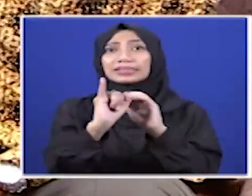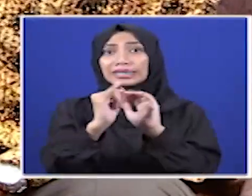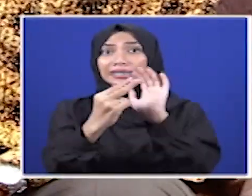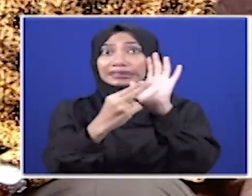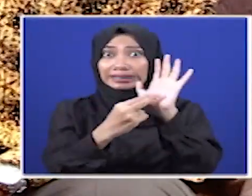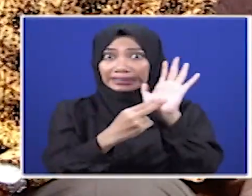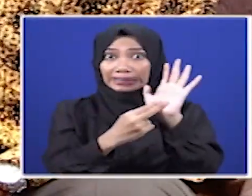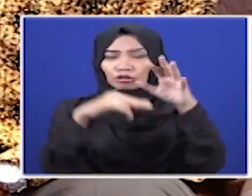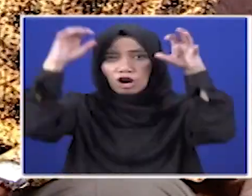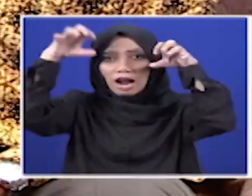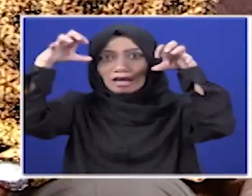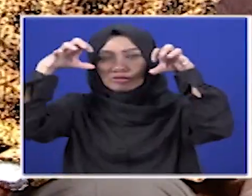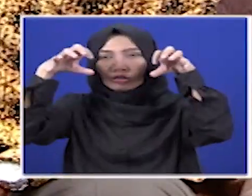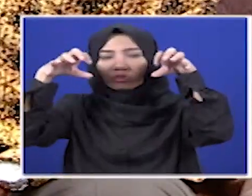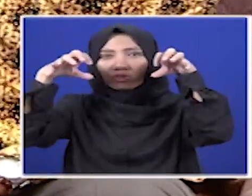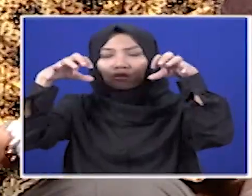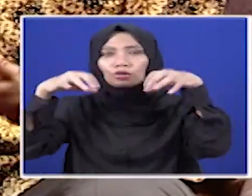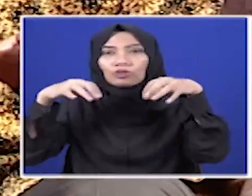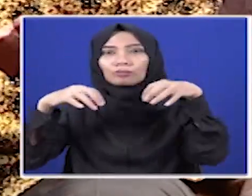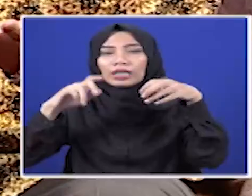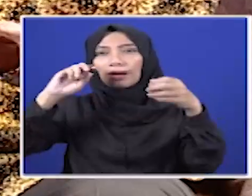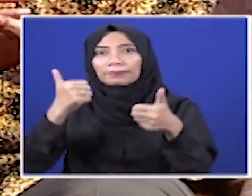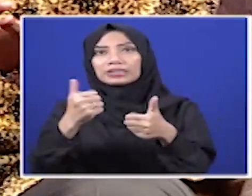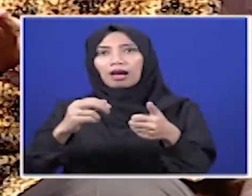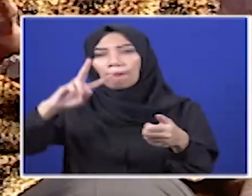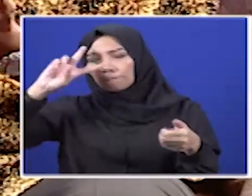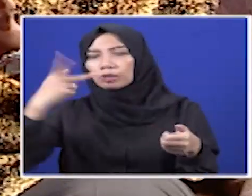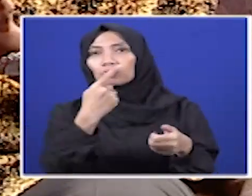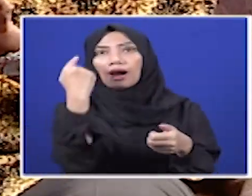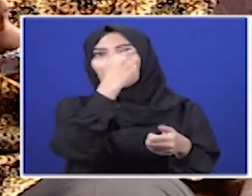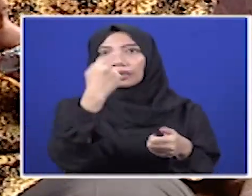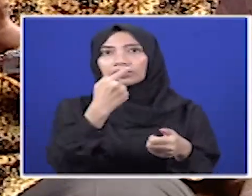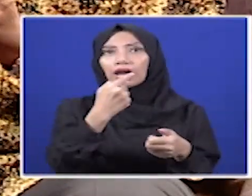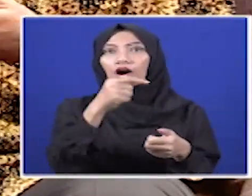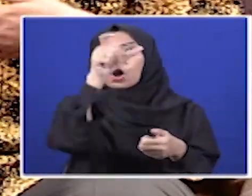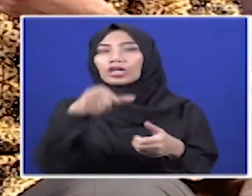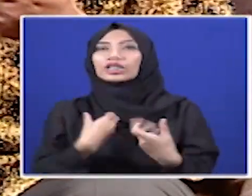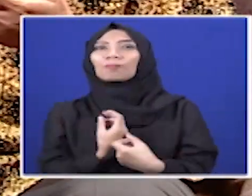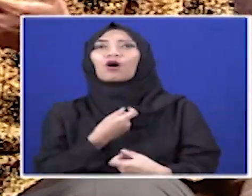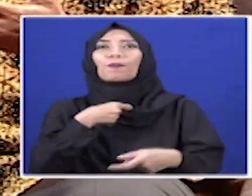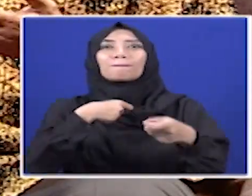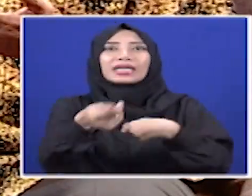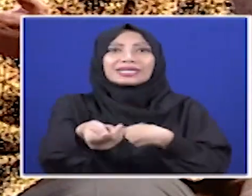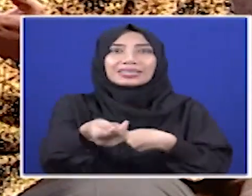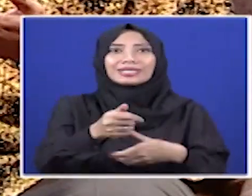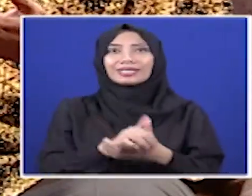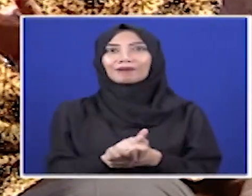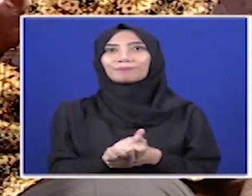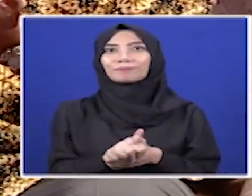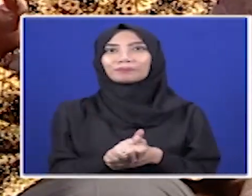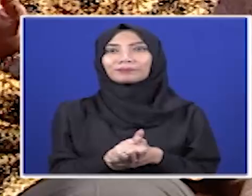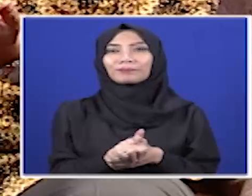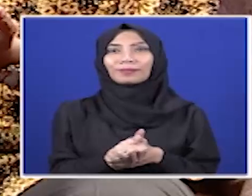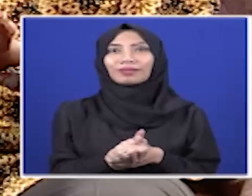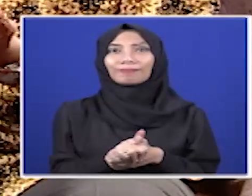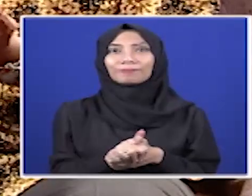orang lain karena itulah Nabi Shallallahu Alaihi Wasallam itu kan memberikan jalan makanya dalam makanya dalam usaha kita itu apa